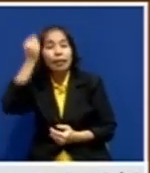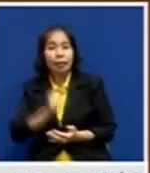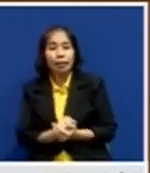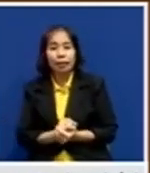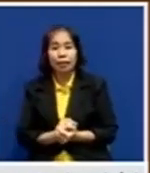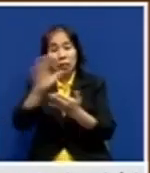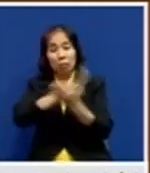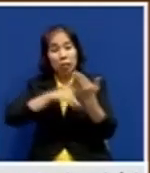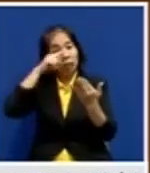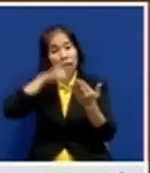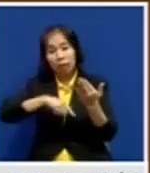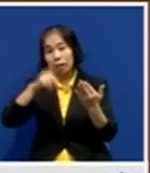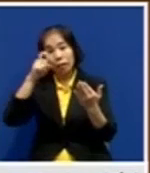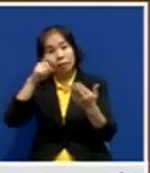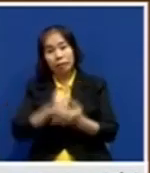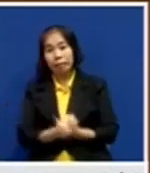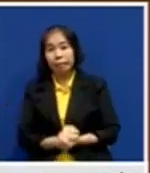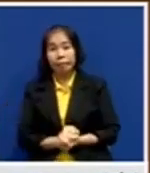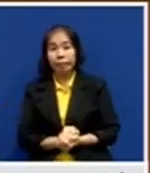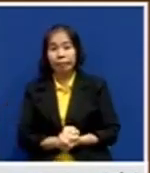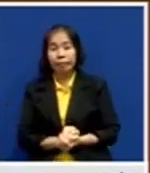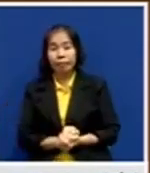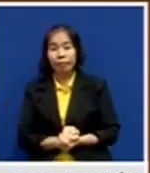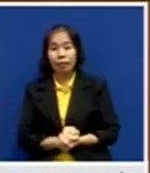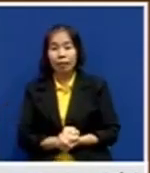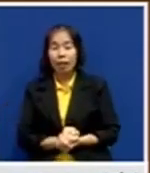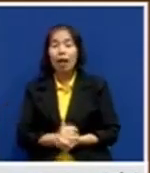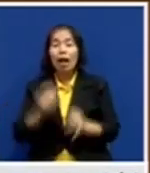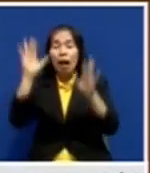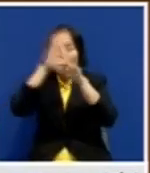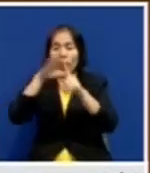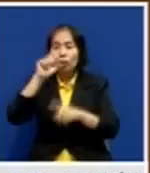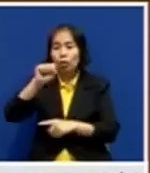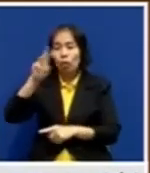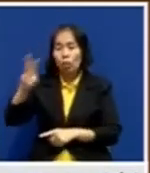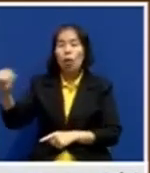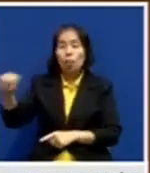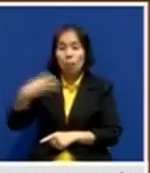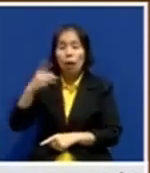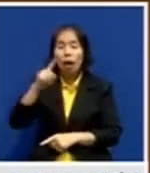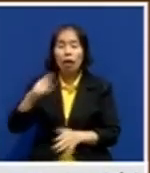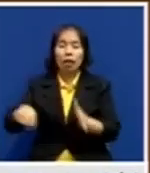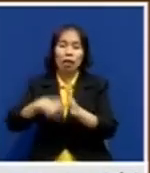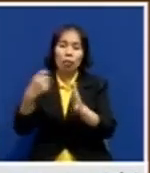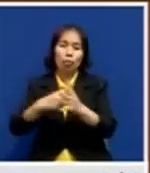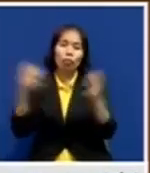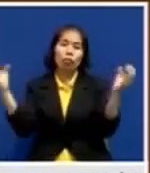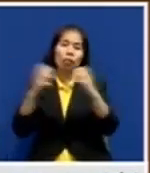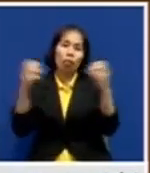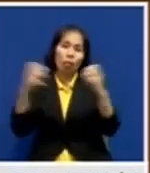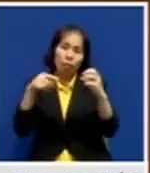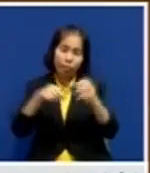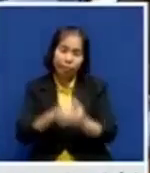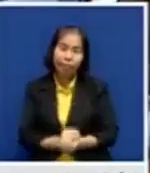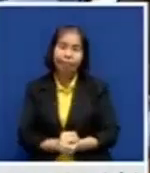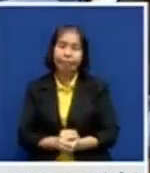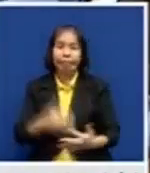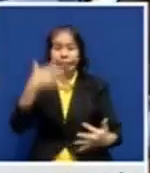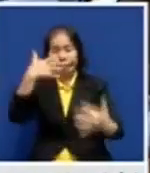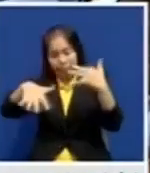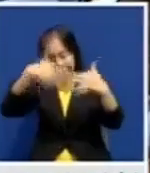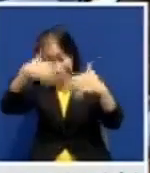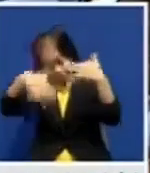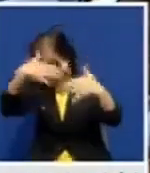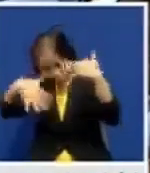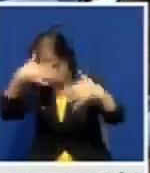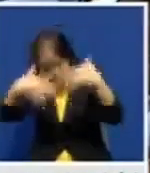คตหรือไม่ไม่มีใครอยากเป็นเมื่อกี้ท่านสมชายบอกแล้วว่ามันเกิดจากการทะเลาะกันมันตีกันมันไม่เข้าใจกันทุกอย่างมันเกิดความ